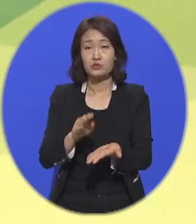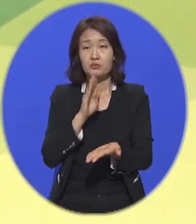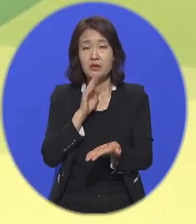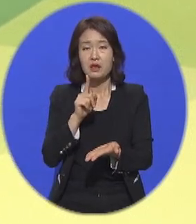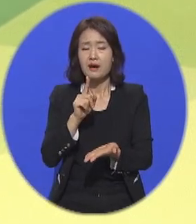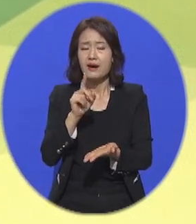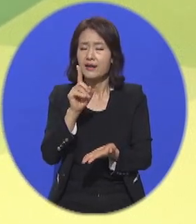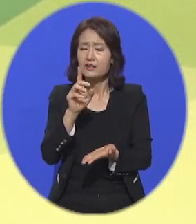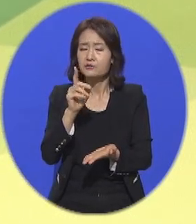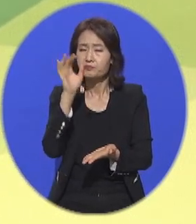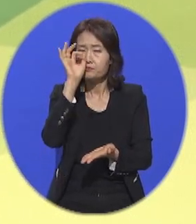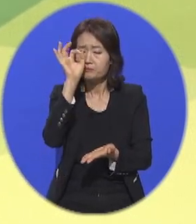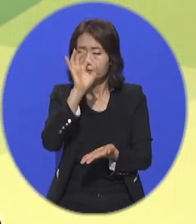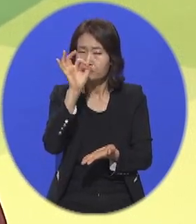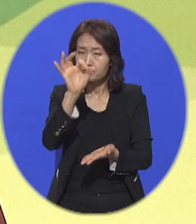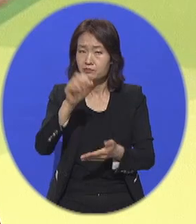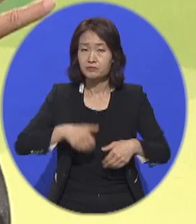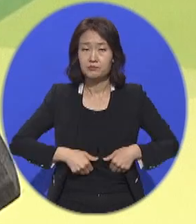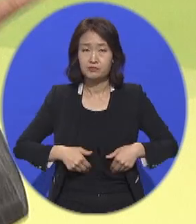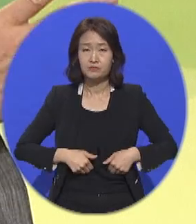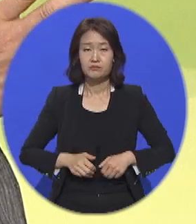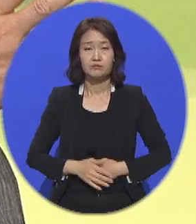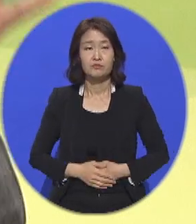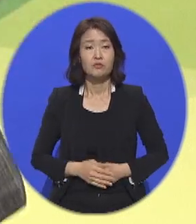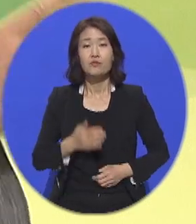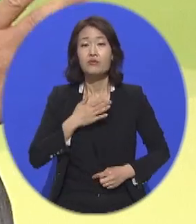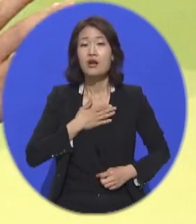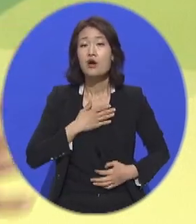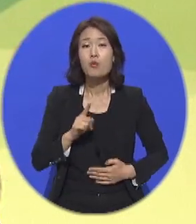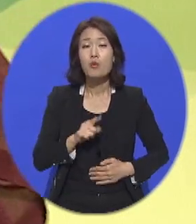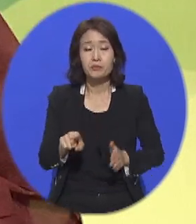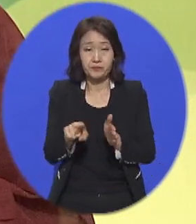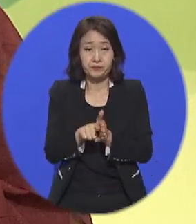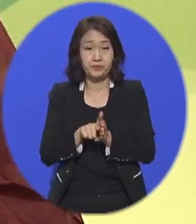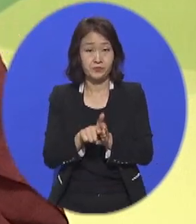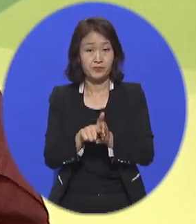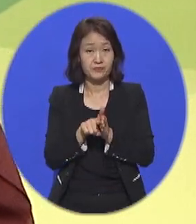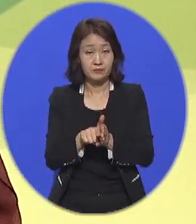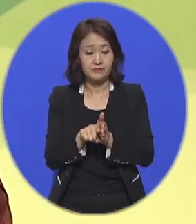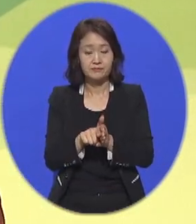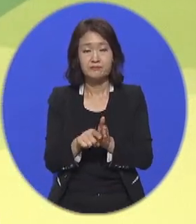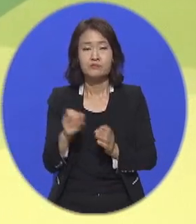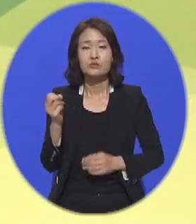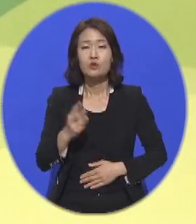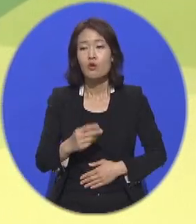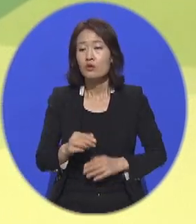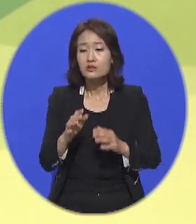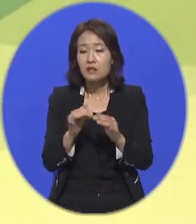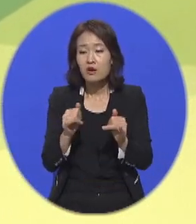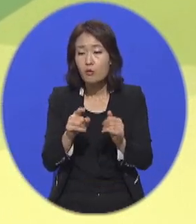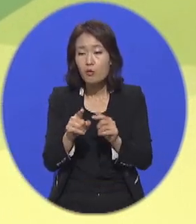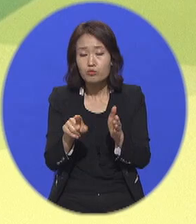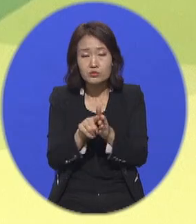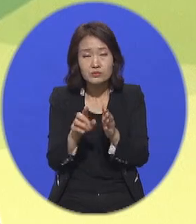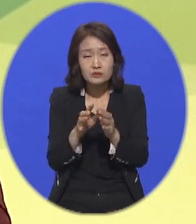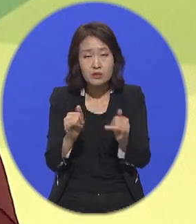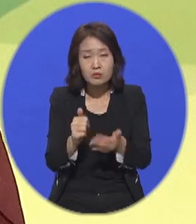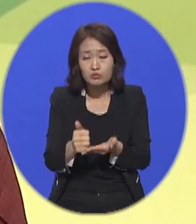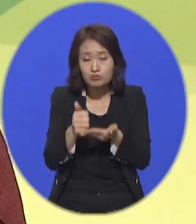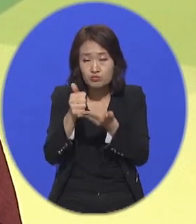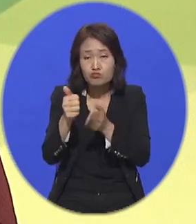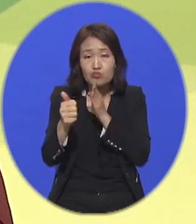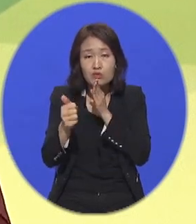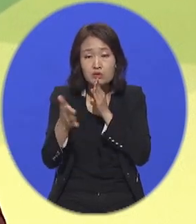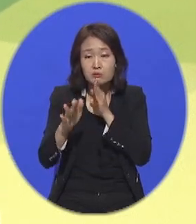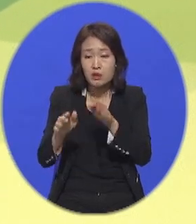좀 따져봐야 됩니다. 그래서 자기 어떤 신념, 그 어떤 성직자를 존중은 하나, 그 다음에 우리